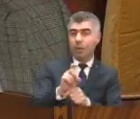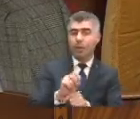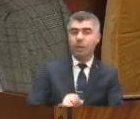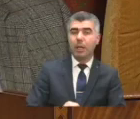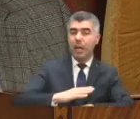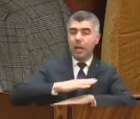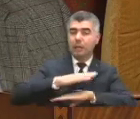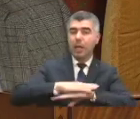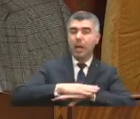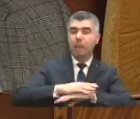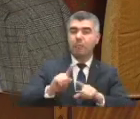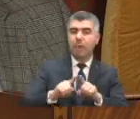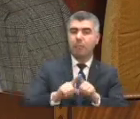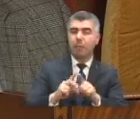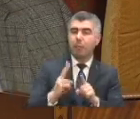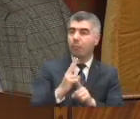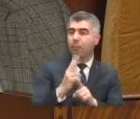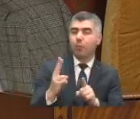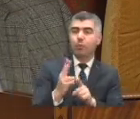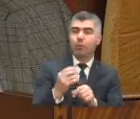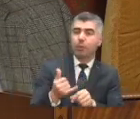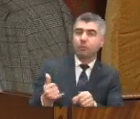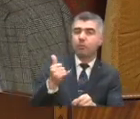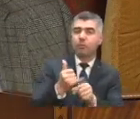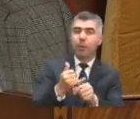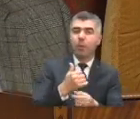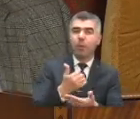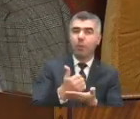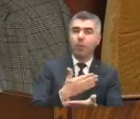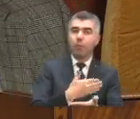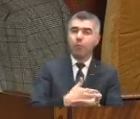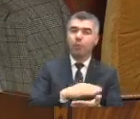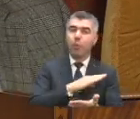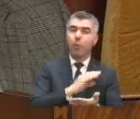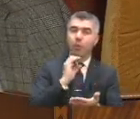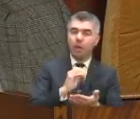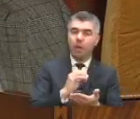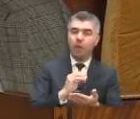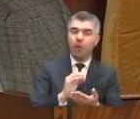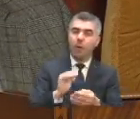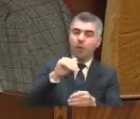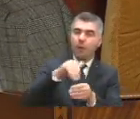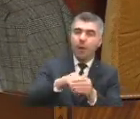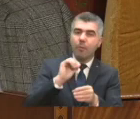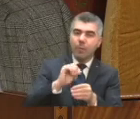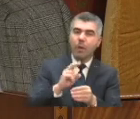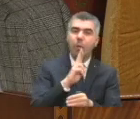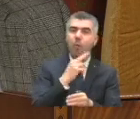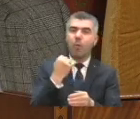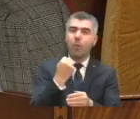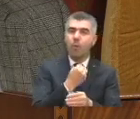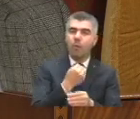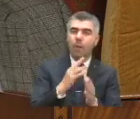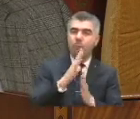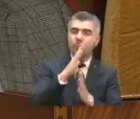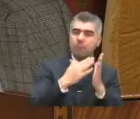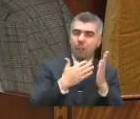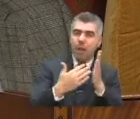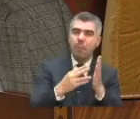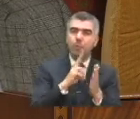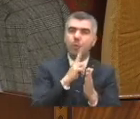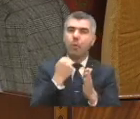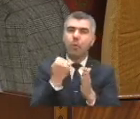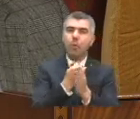احترام مقاربة النوع في التعيين في مناصب المسؤوليات داخل بالنسبة للحكومة. حسب البرنامج الحكومي